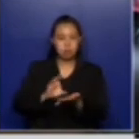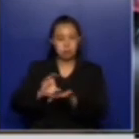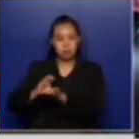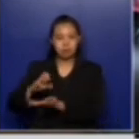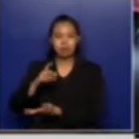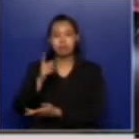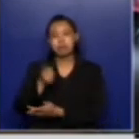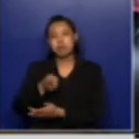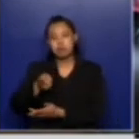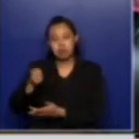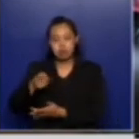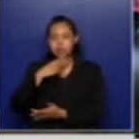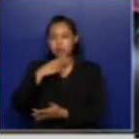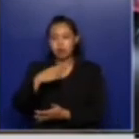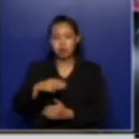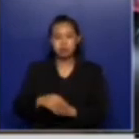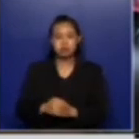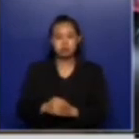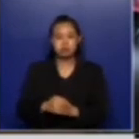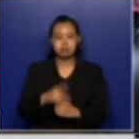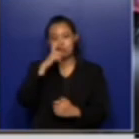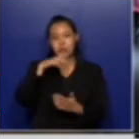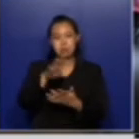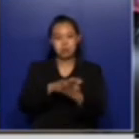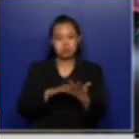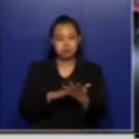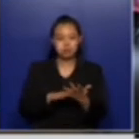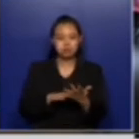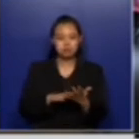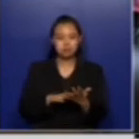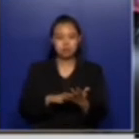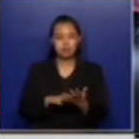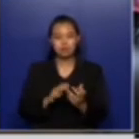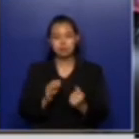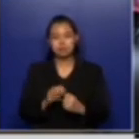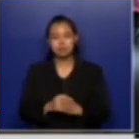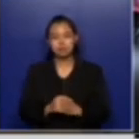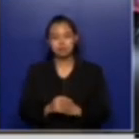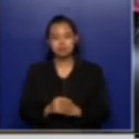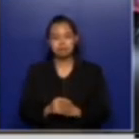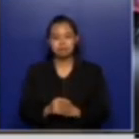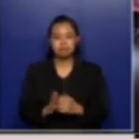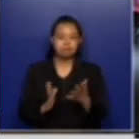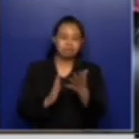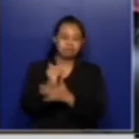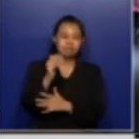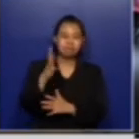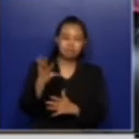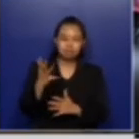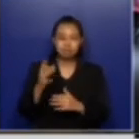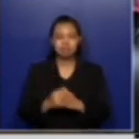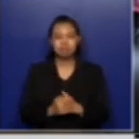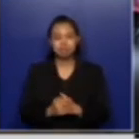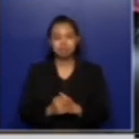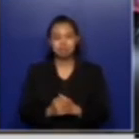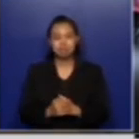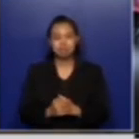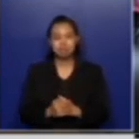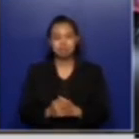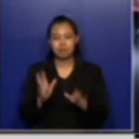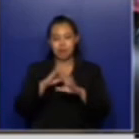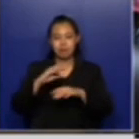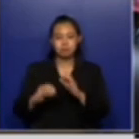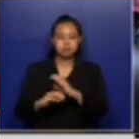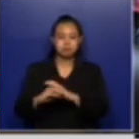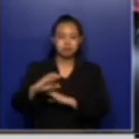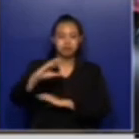าทางรอดของประเทศไทยไม่มีครับแสงสว่างหาไม่เจอครับในปลายอุโมงค์แต่ถ้าเราเริ่มเสียง